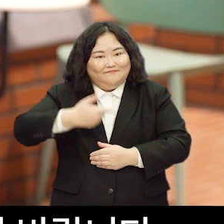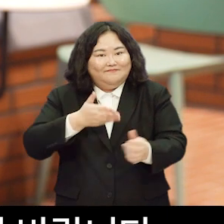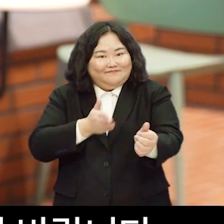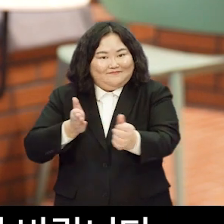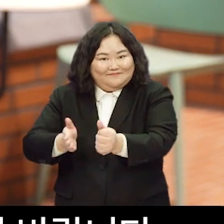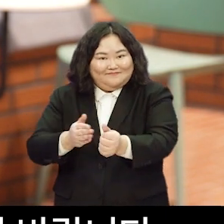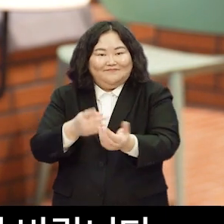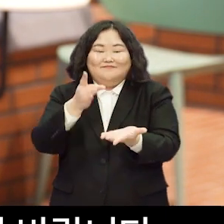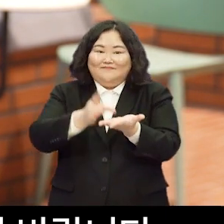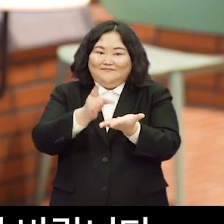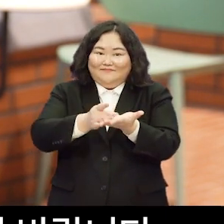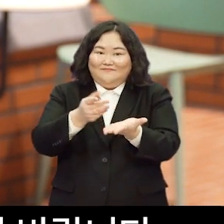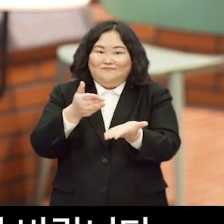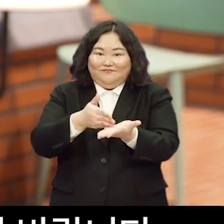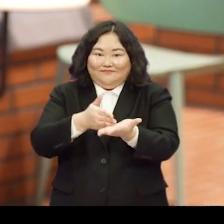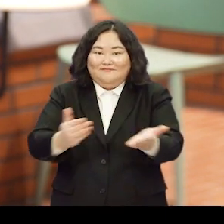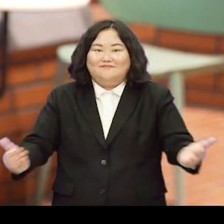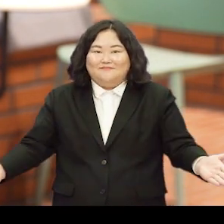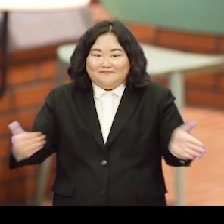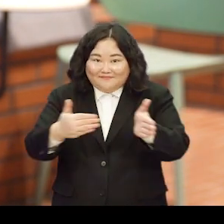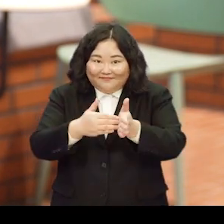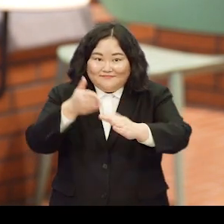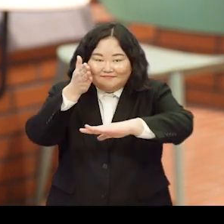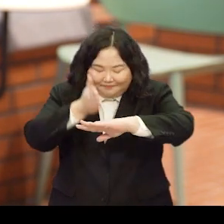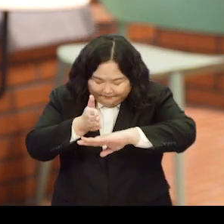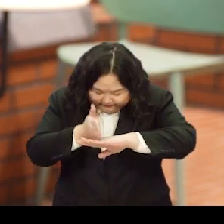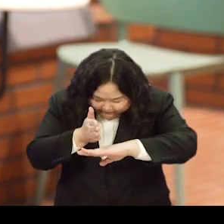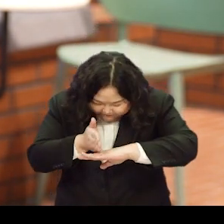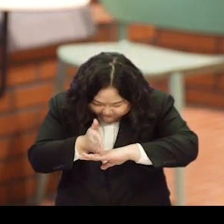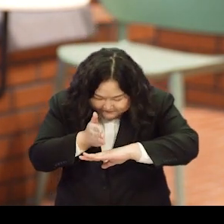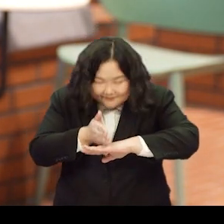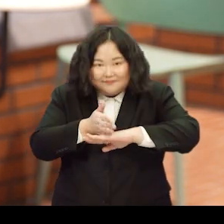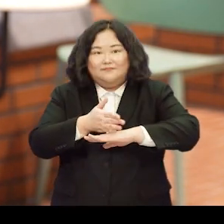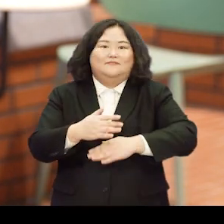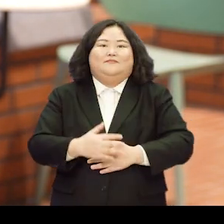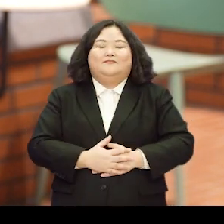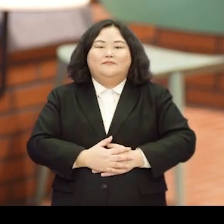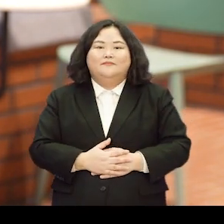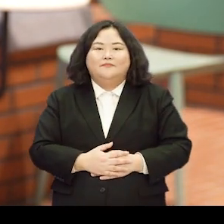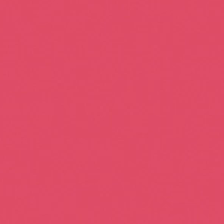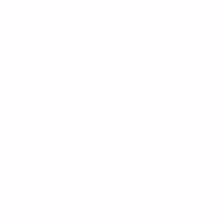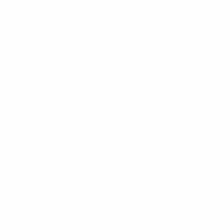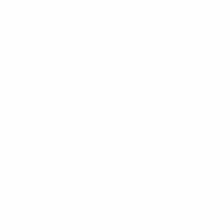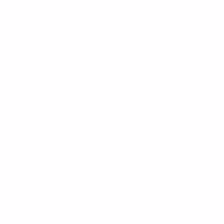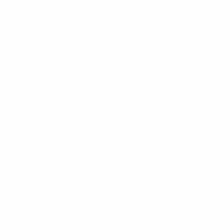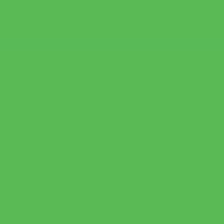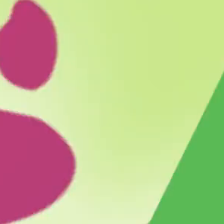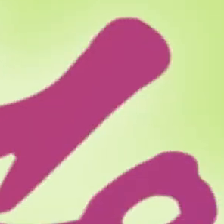기획팀으로 문의하시길 바랍니다. 이상 천안뉴스를 마칩니다. 고맙습니다.